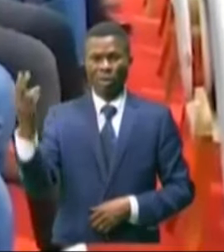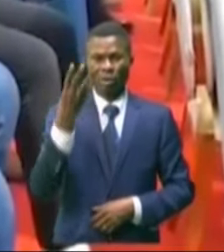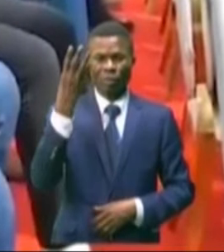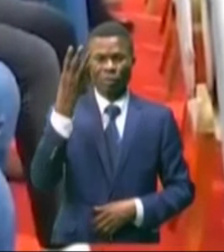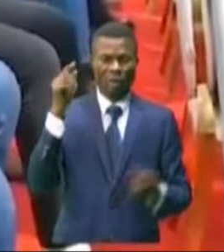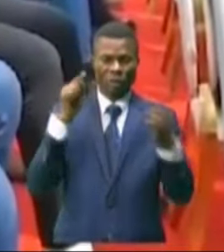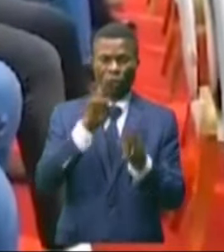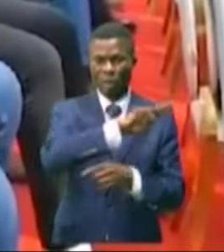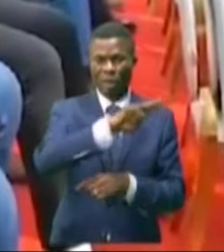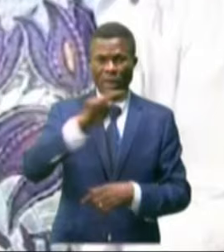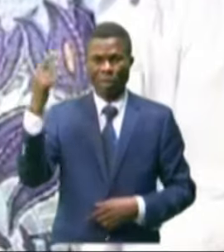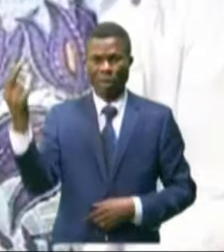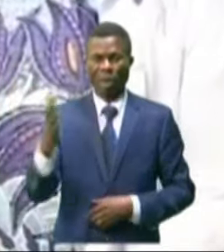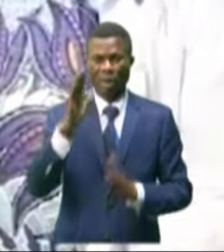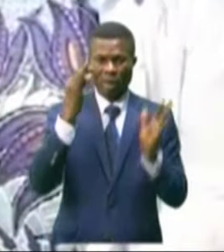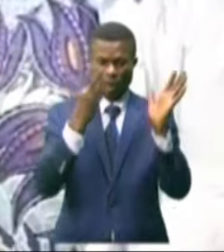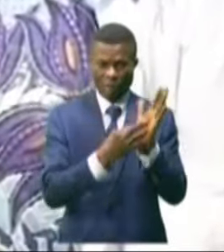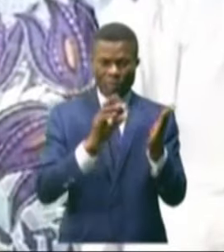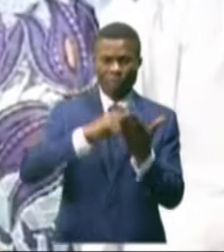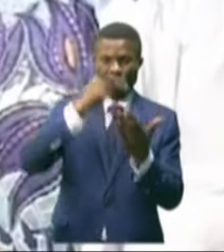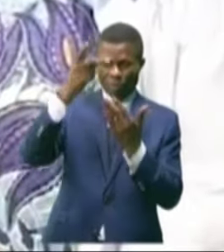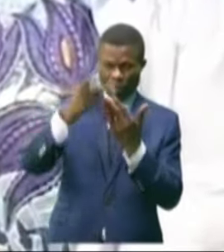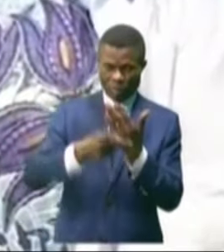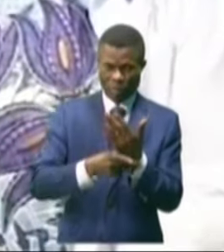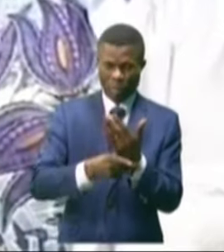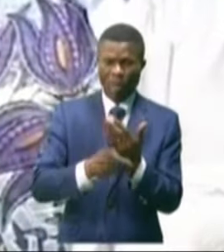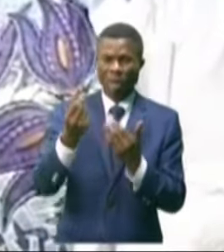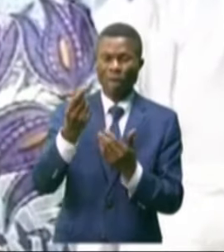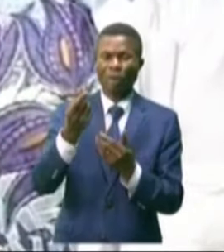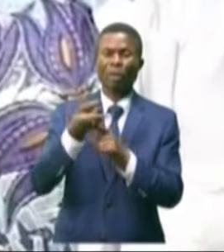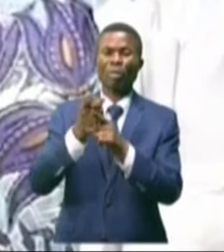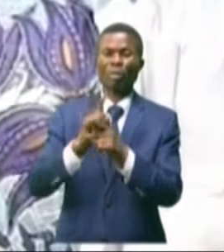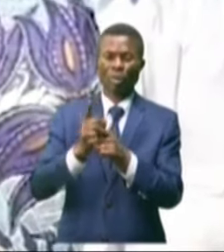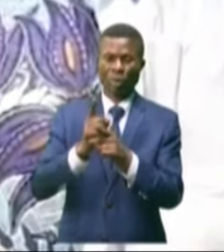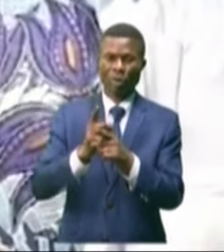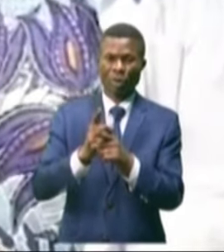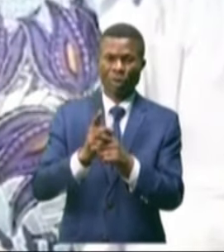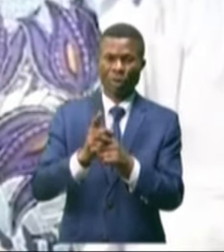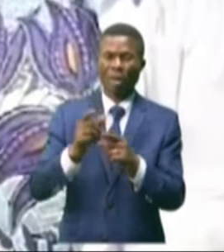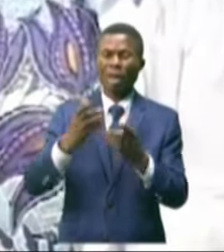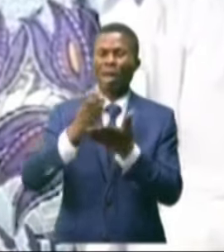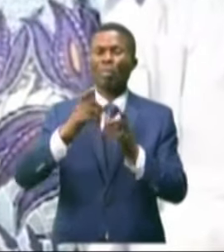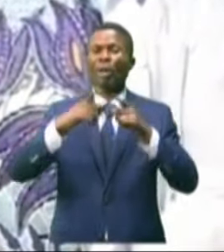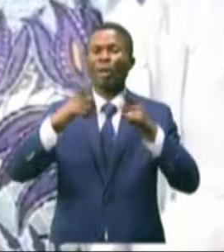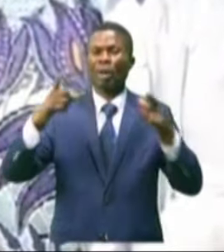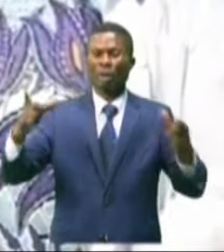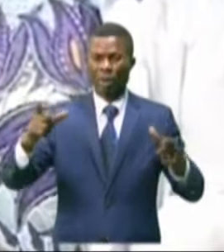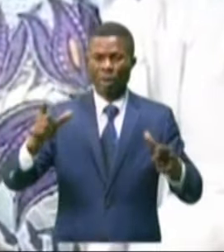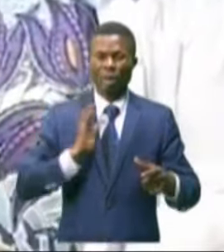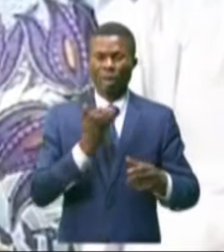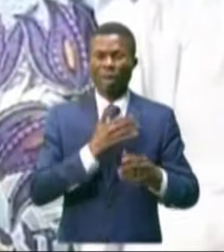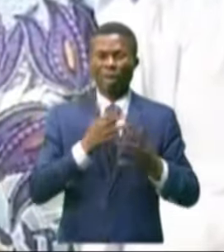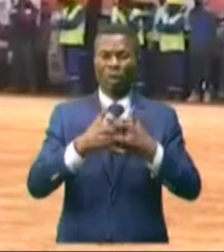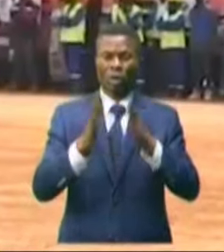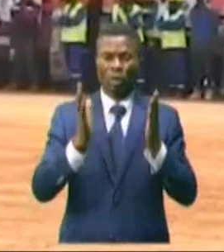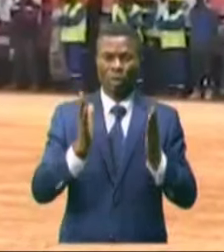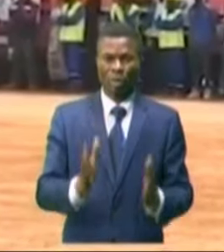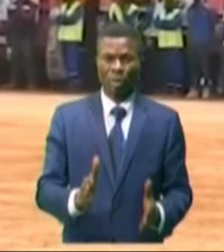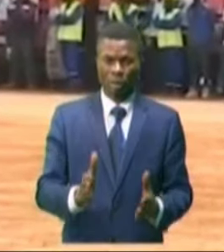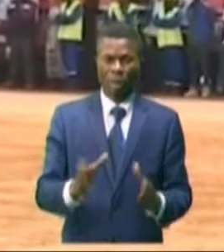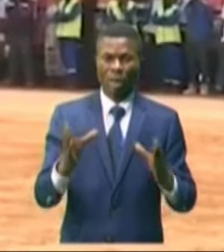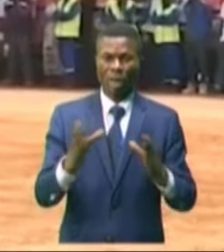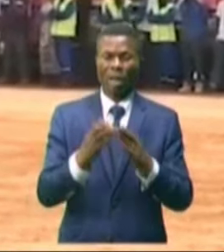2024-2028, qui est un plan qui est financé pour une large partie par notre partenariat